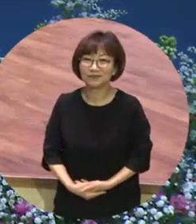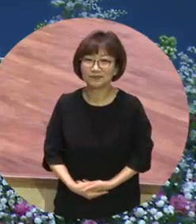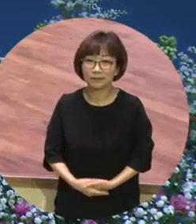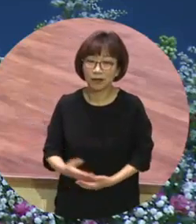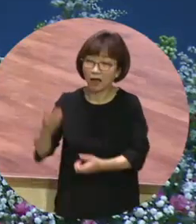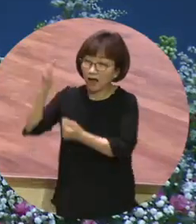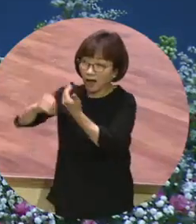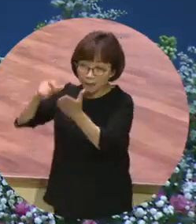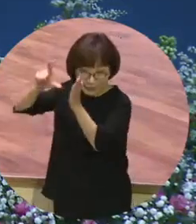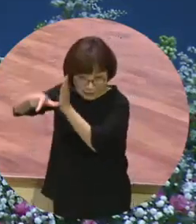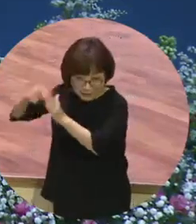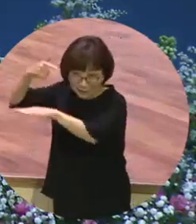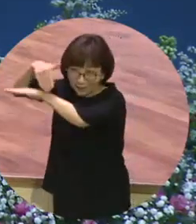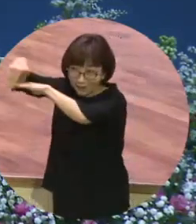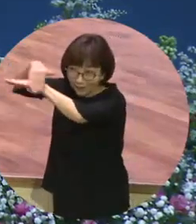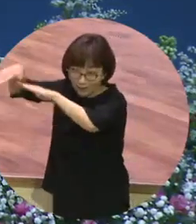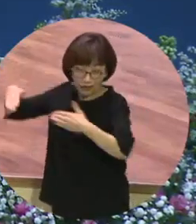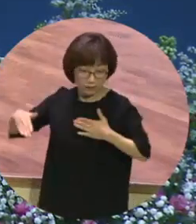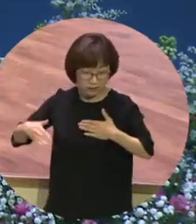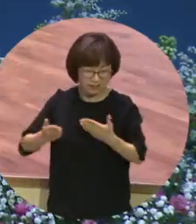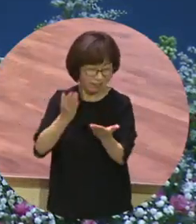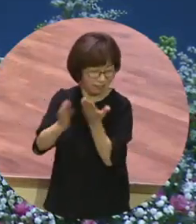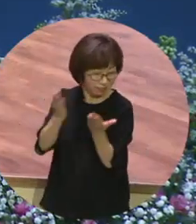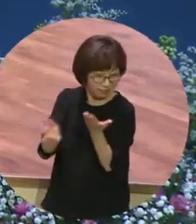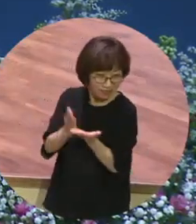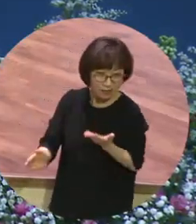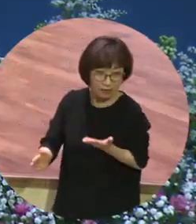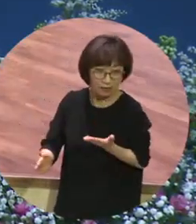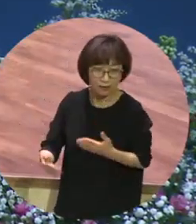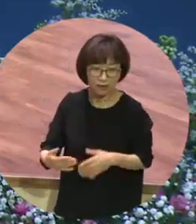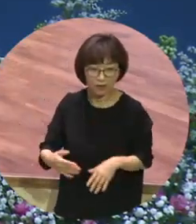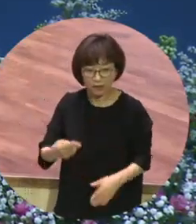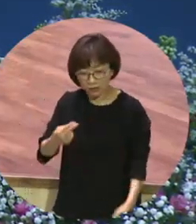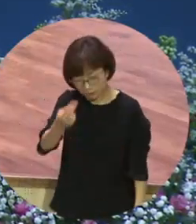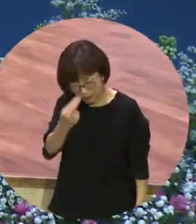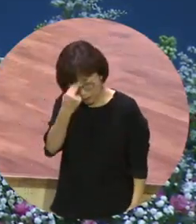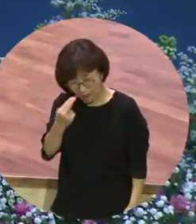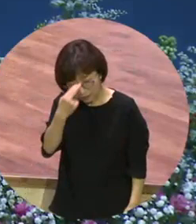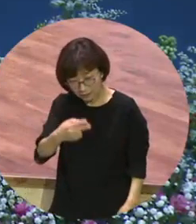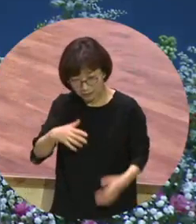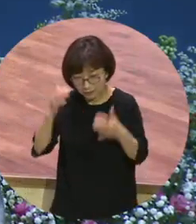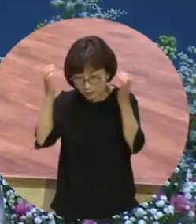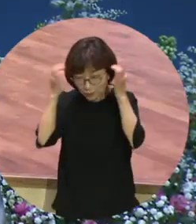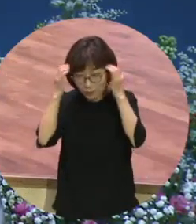그렇지 못하면 어떻게 돼요? 인생이 헛발질, 인생상 헛발질이야. 맨날 헛발질이야.